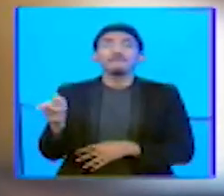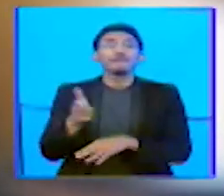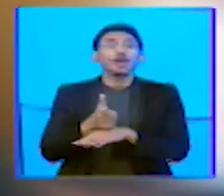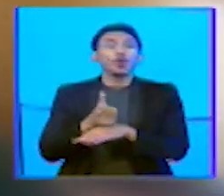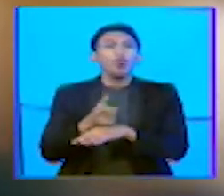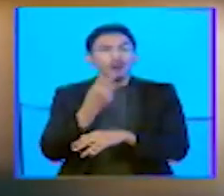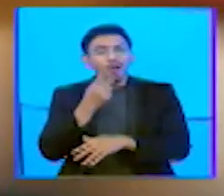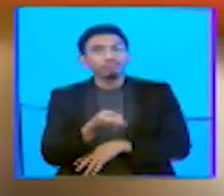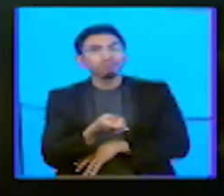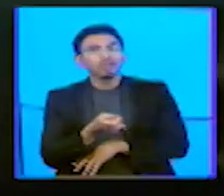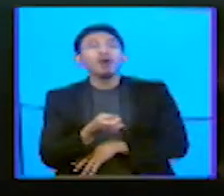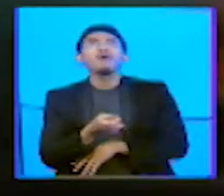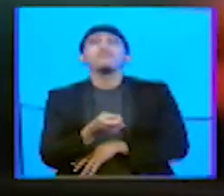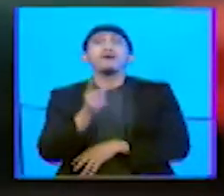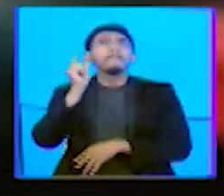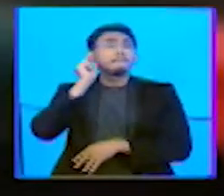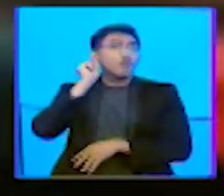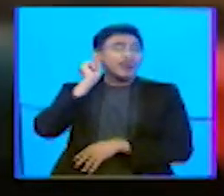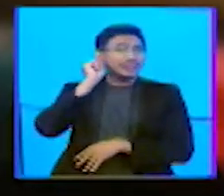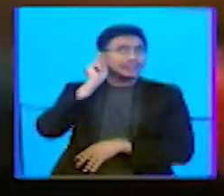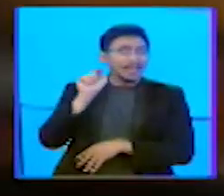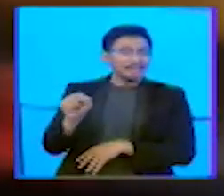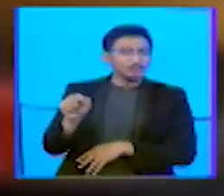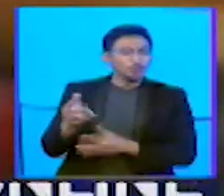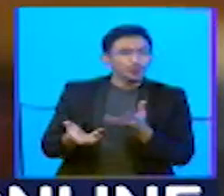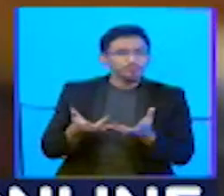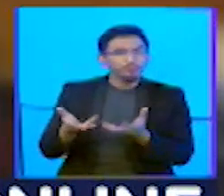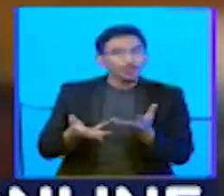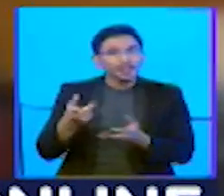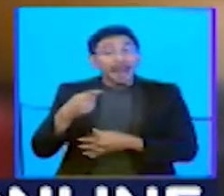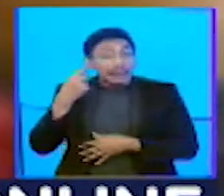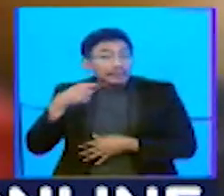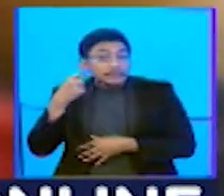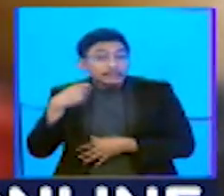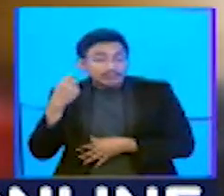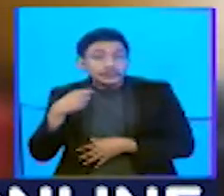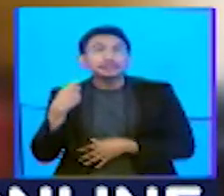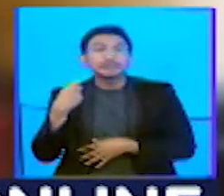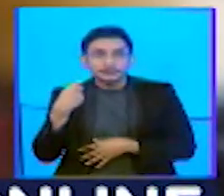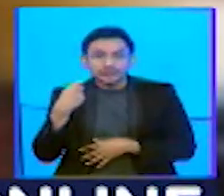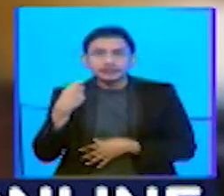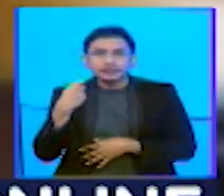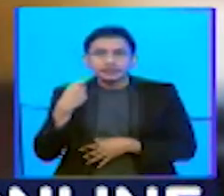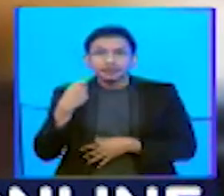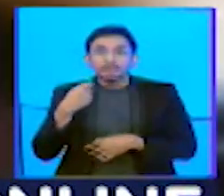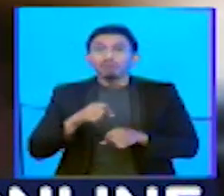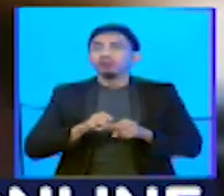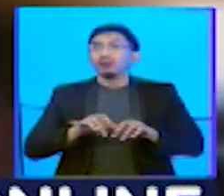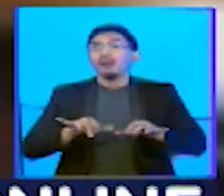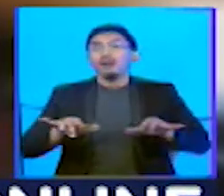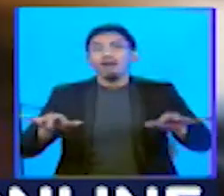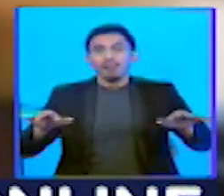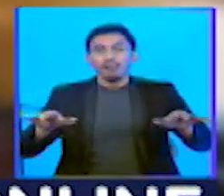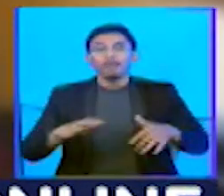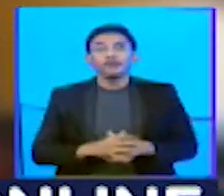mengamankan seorang wanita yang juga berprofesi sebagai artis video ini beredar di kalangan pewarta dalam